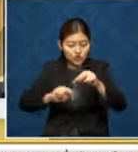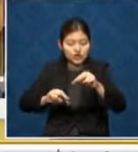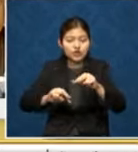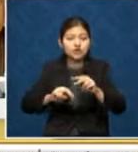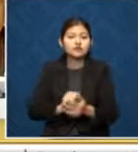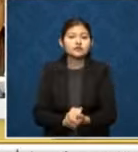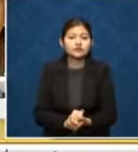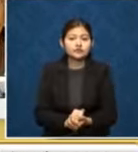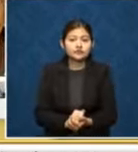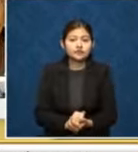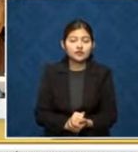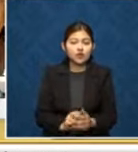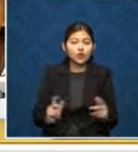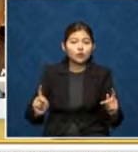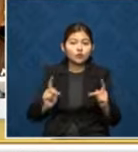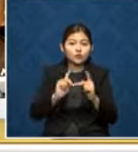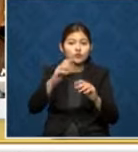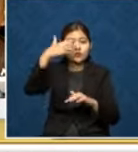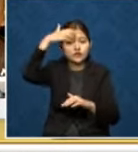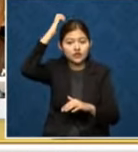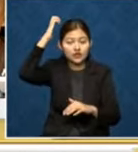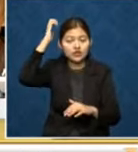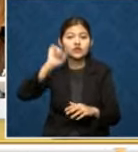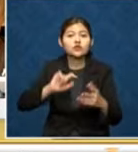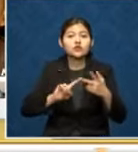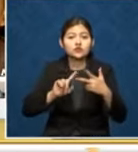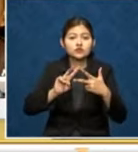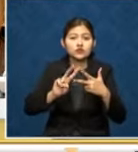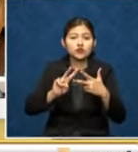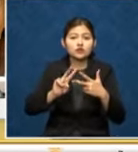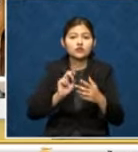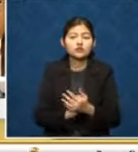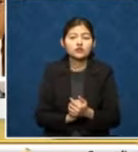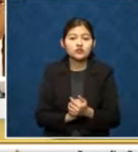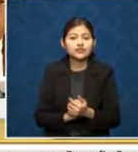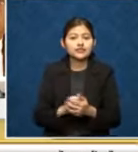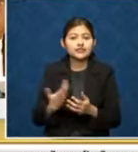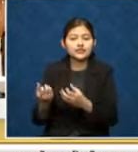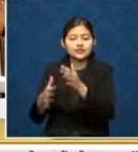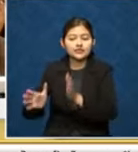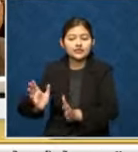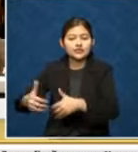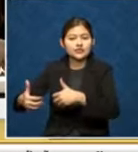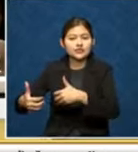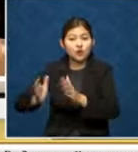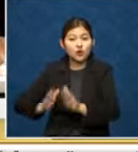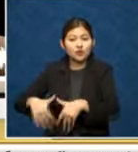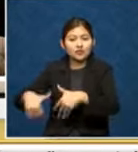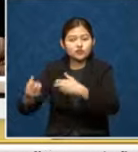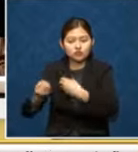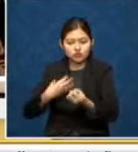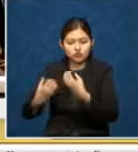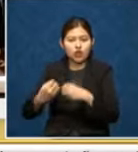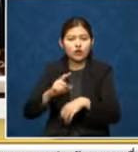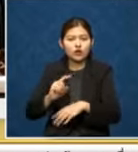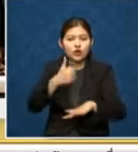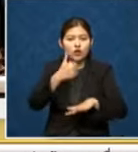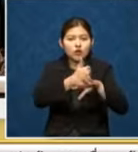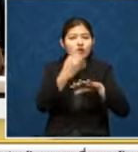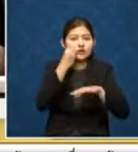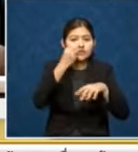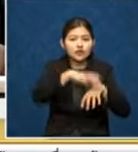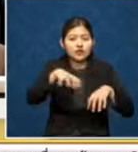การกระทรวงมหาดไทยนะครับส่วนเรื่องที่2ผมได้รับการร้องเรียนจากผู้ใหญ่บ้านหมู่ที่